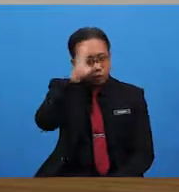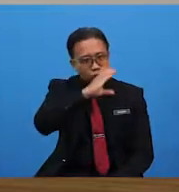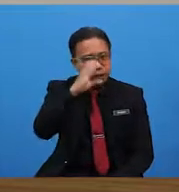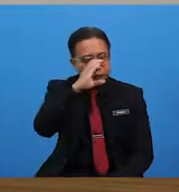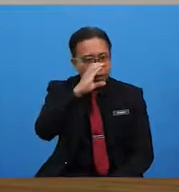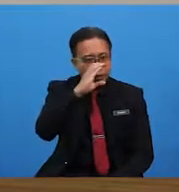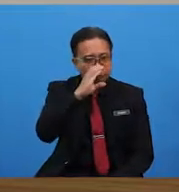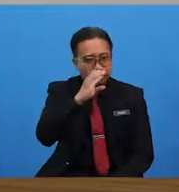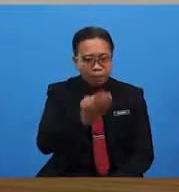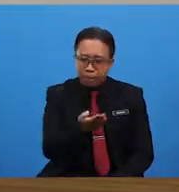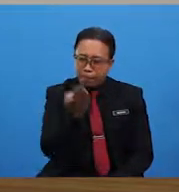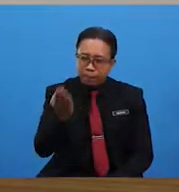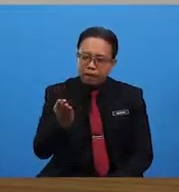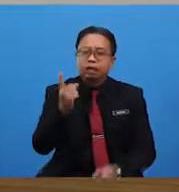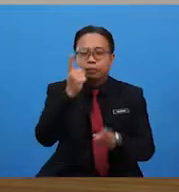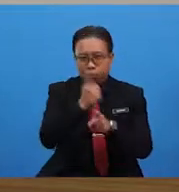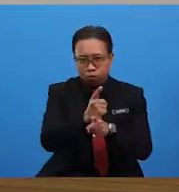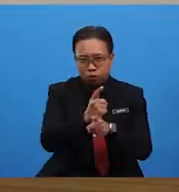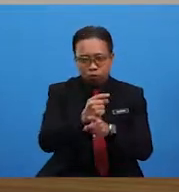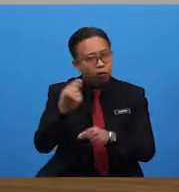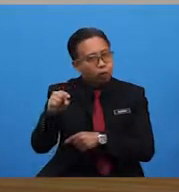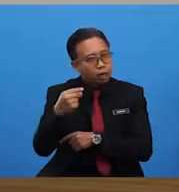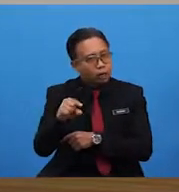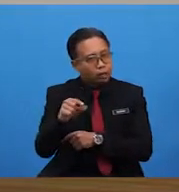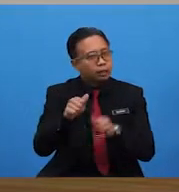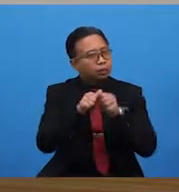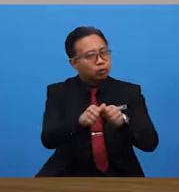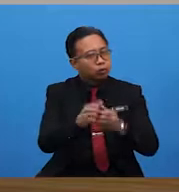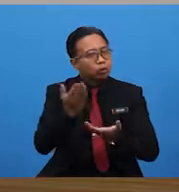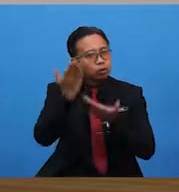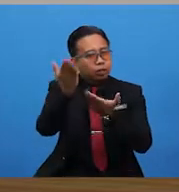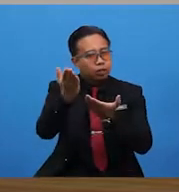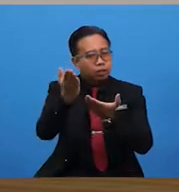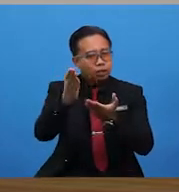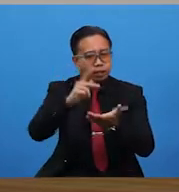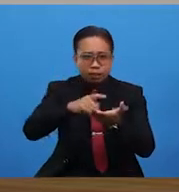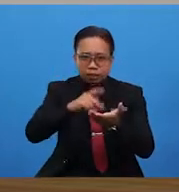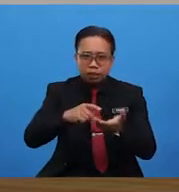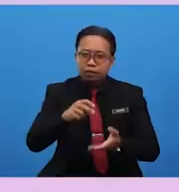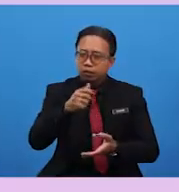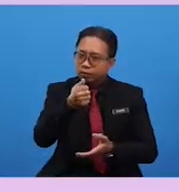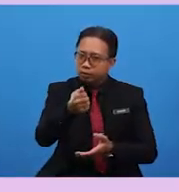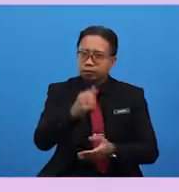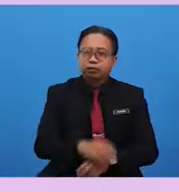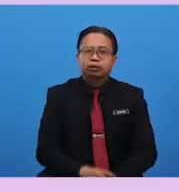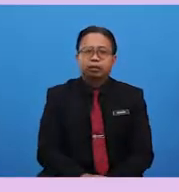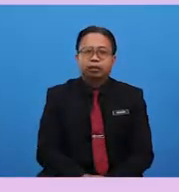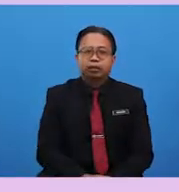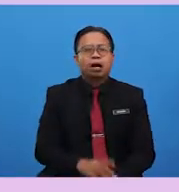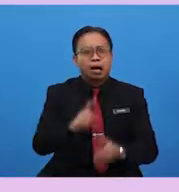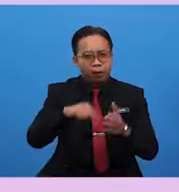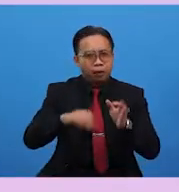bahan yang benar-benar berkualiti mengikut cadangan kajian masing-masing yo apa itu